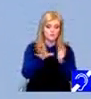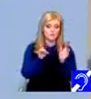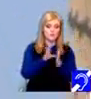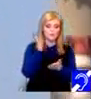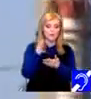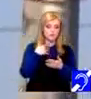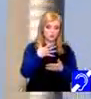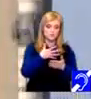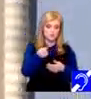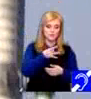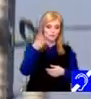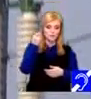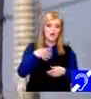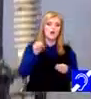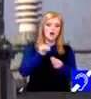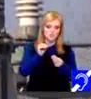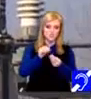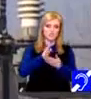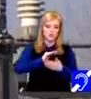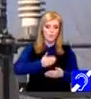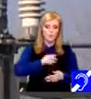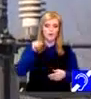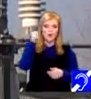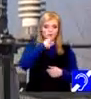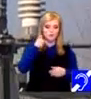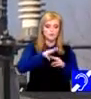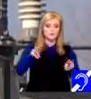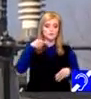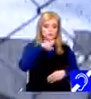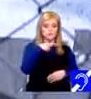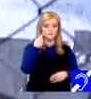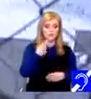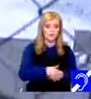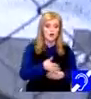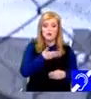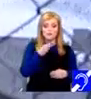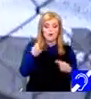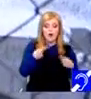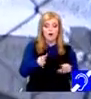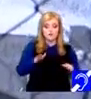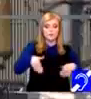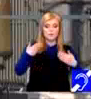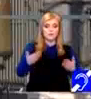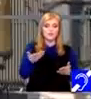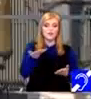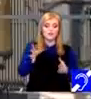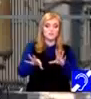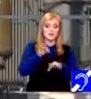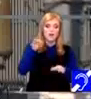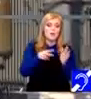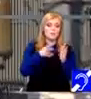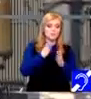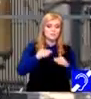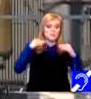către Republica Moldova. Sunt aceiași furnizori ca și anul trecut, iar ministrul economiei spune că n-au avut oferte din care să aleagă. Deși prețul